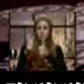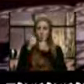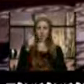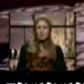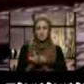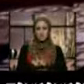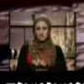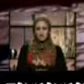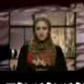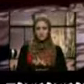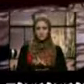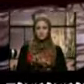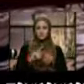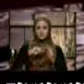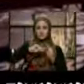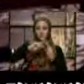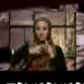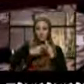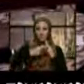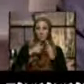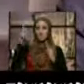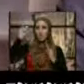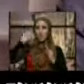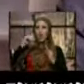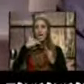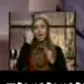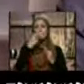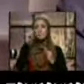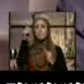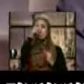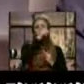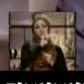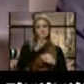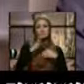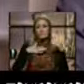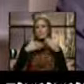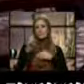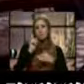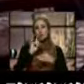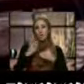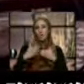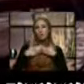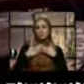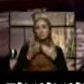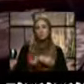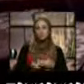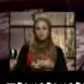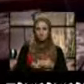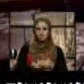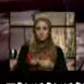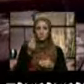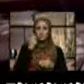ثلاثة. الله أكبر. أيها من كده على طول الجميع يلتفت. الله يفتح عليه. هذا دليل على مرض داخل